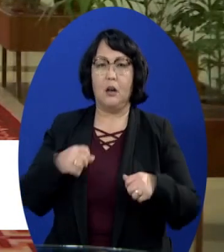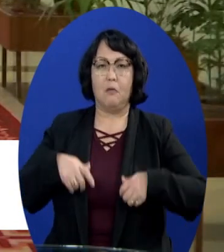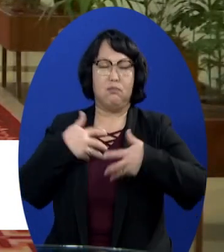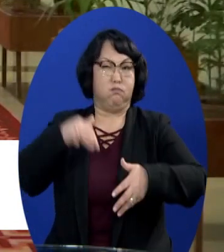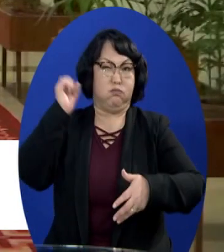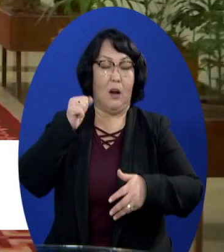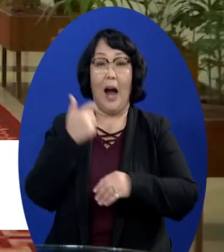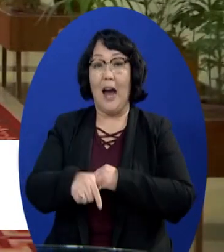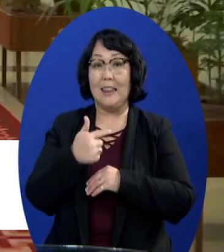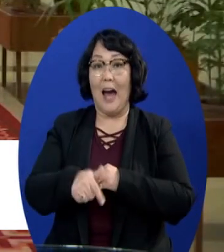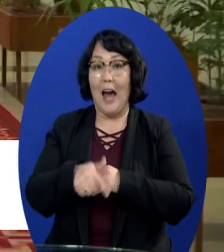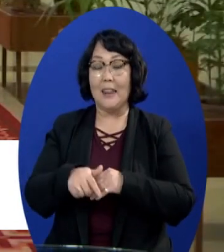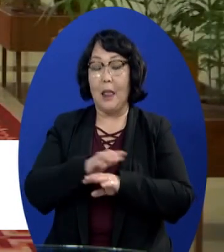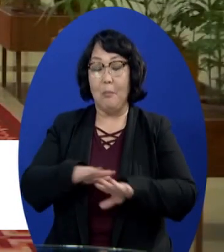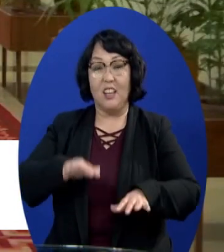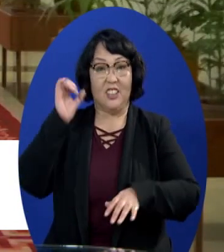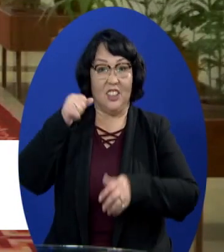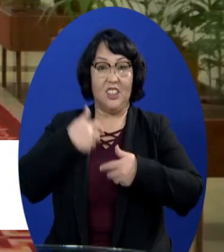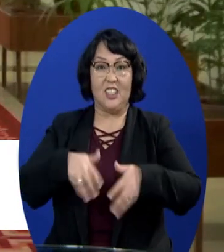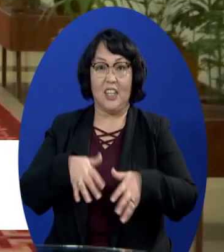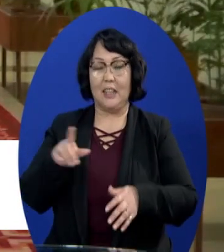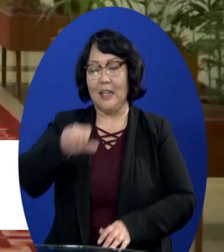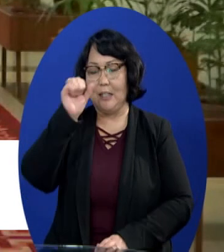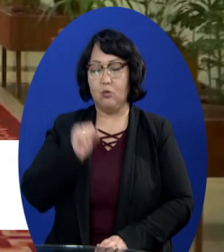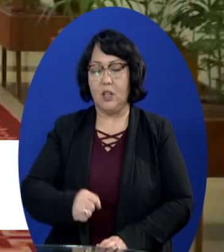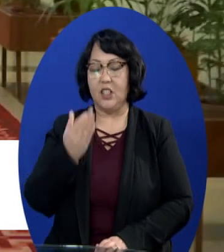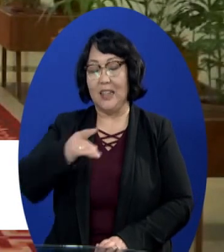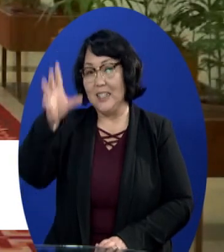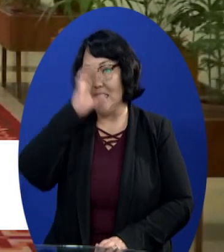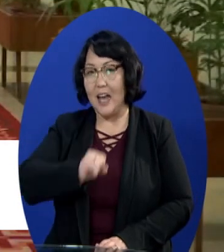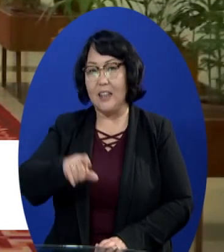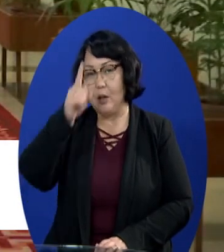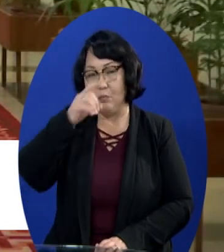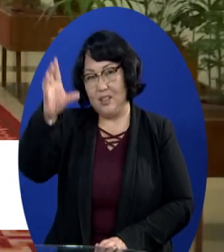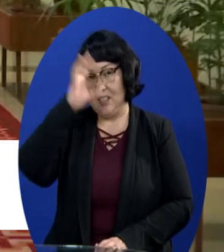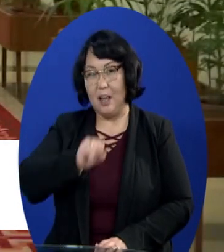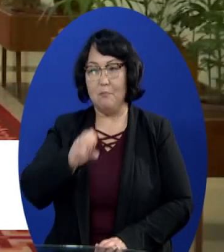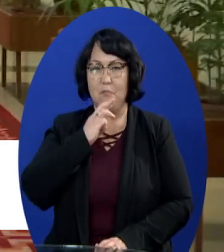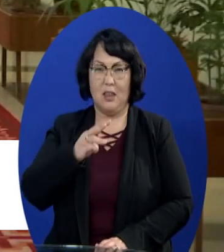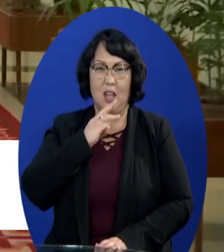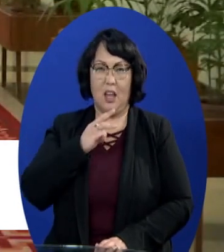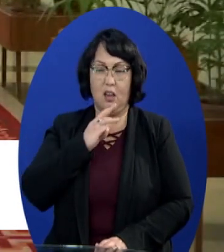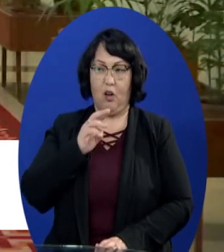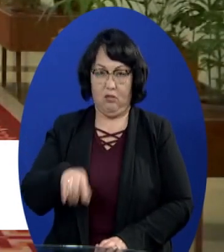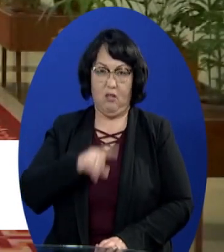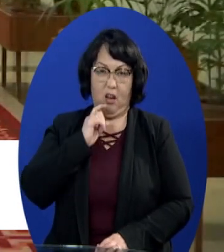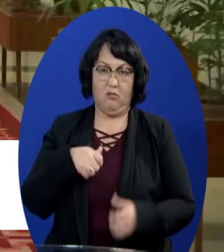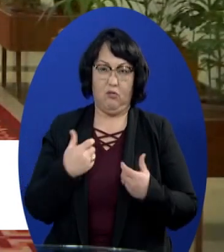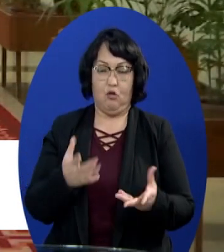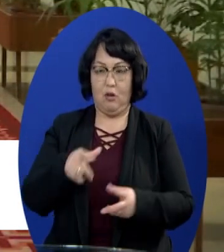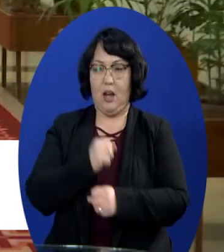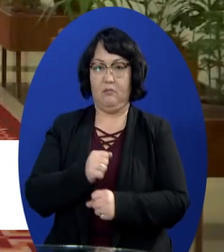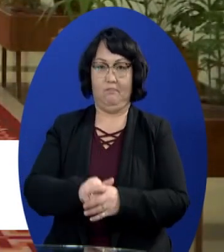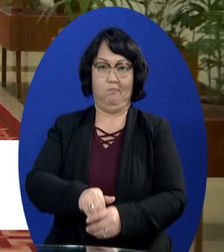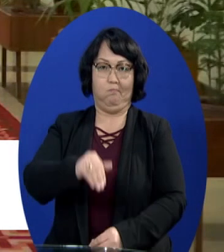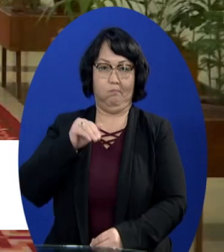за өнөөдөр энэ нь одоо яг энэ асуудлаар бол шадар сайд, эрүүл мэндийн сайд нар мэдээлэл өгсөн. За өнөөдрөөс одоо үүрэгт ажиллаа